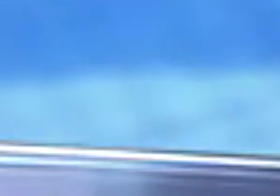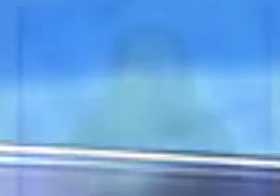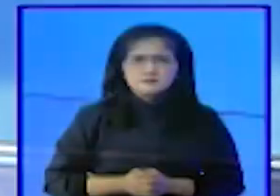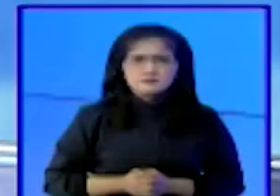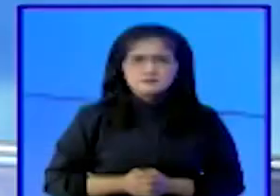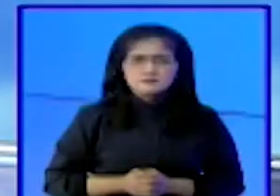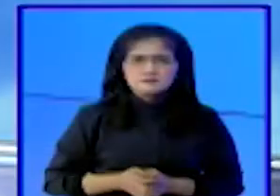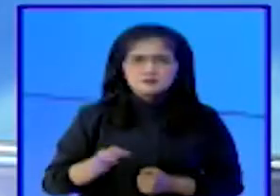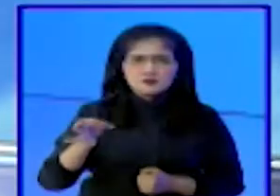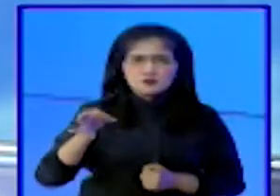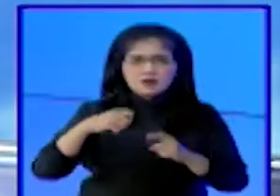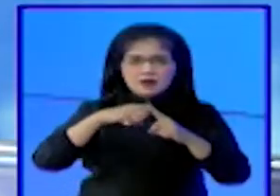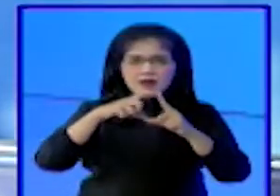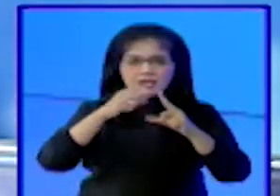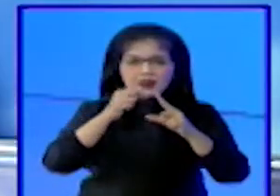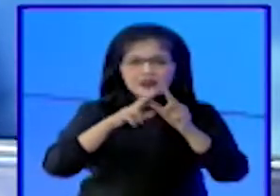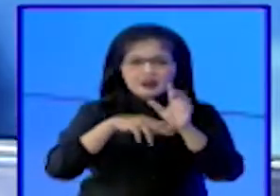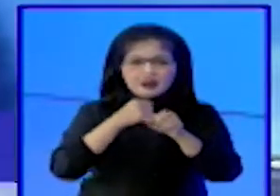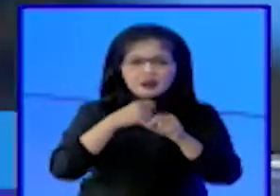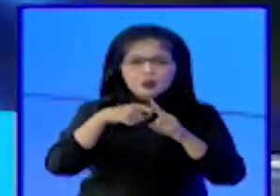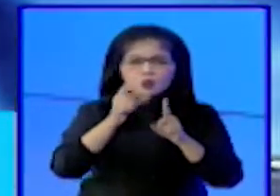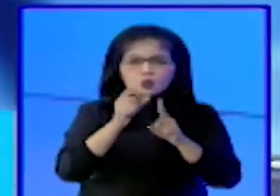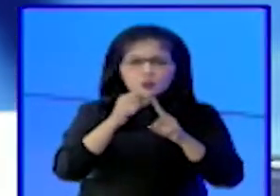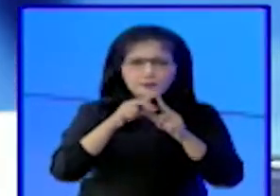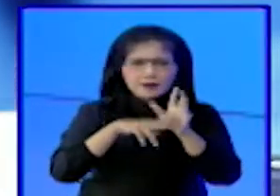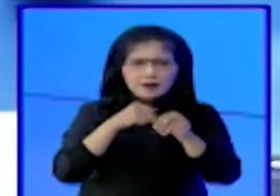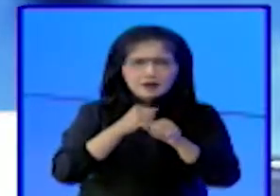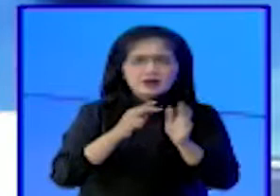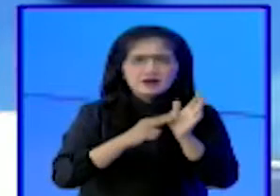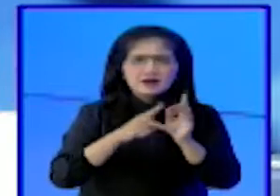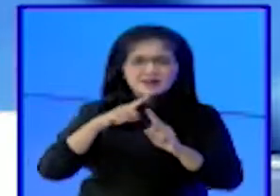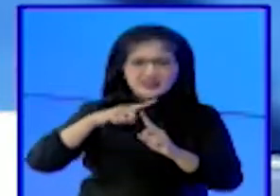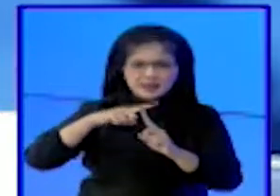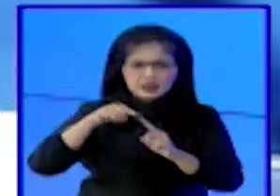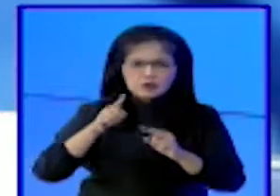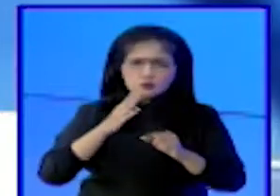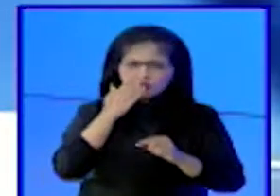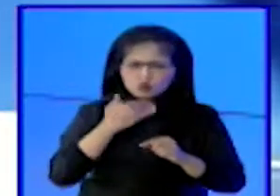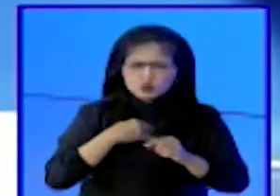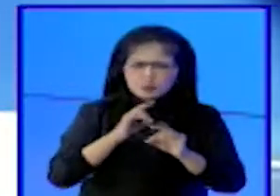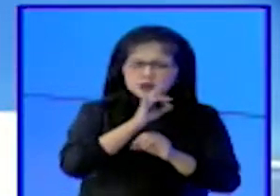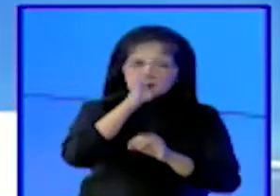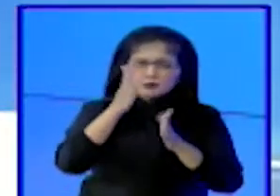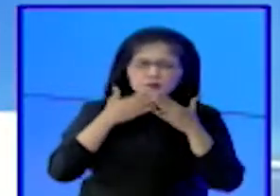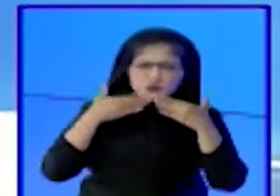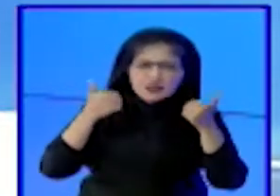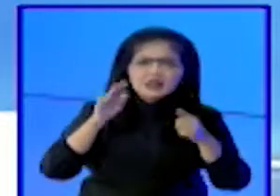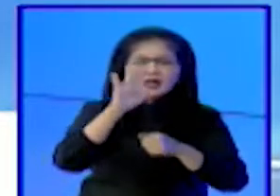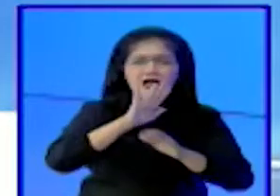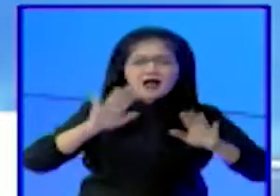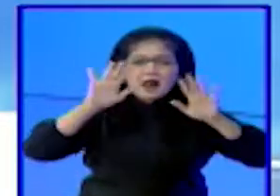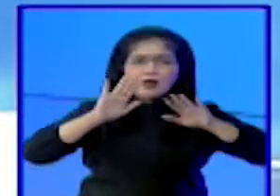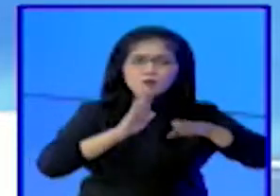kembali di seputar iNews yang pemirsa Kota Karangkupang, Nusa Tenggara Timur menyimpan berbagai pesona alam dan budaya. Salah satunya